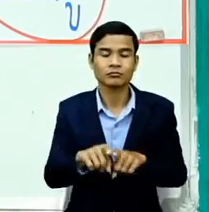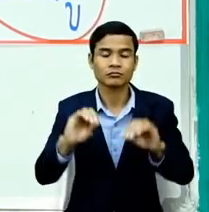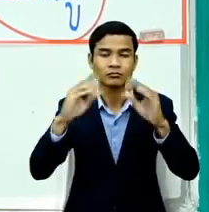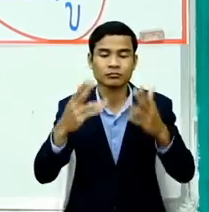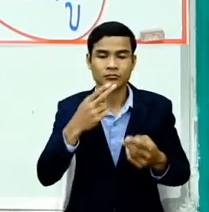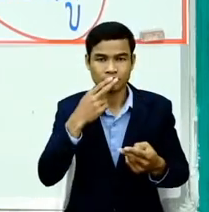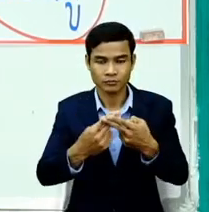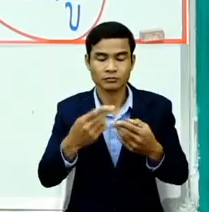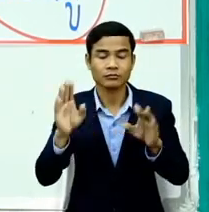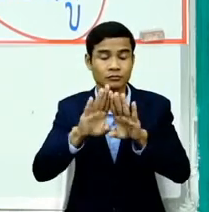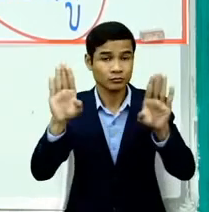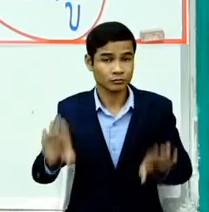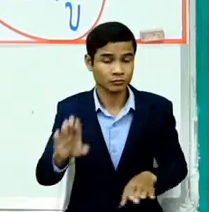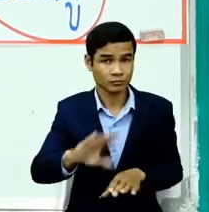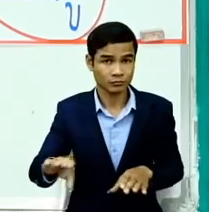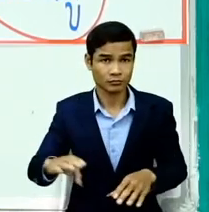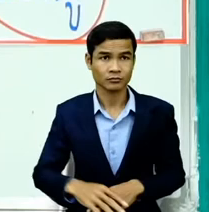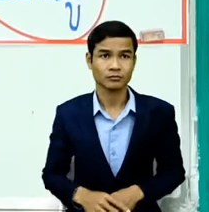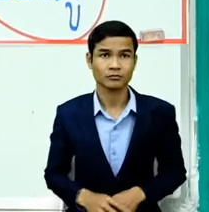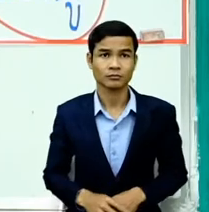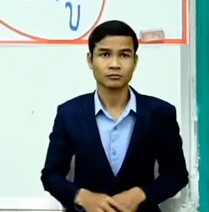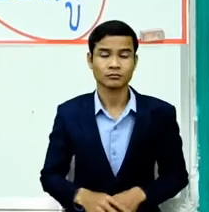đặc hiền á